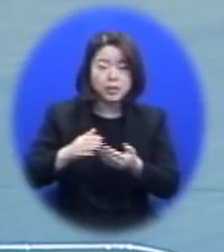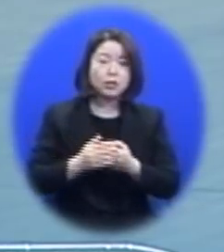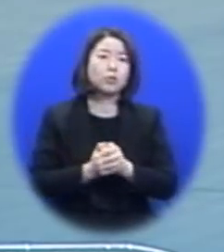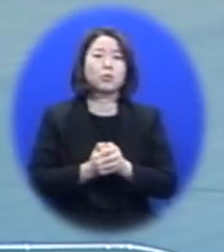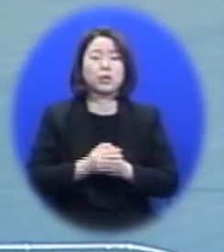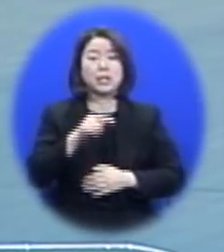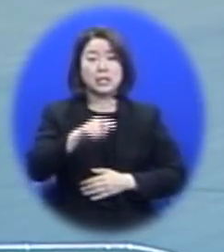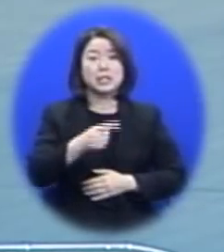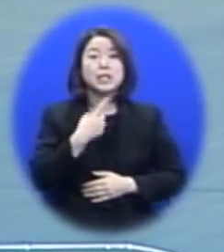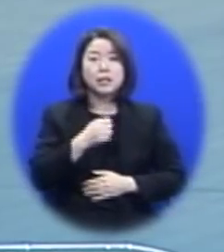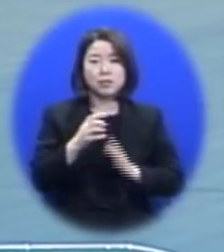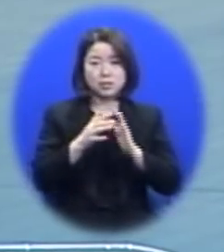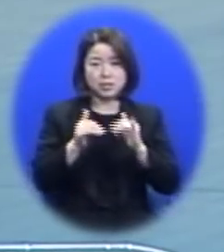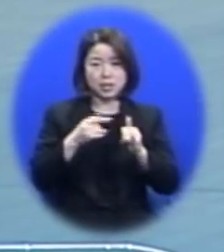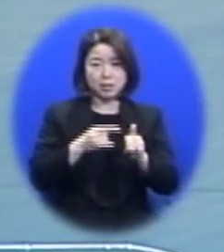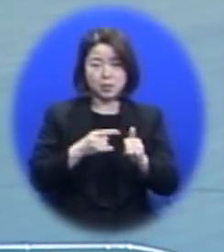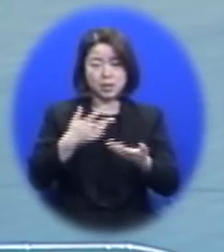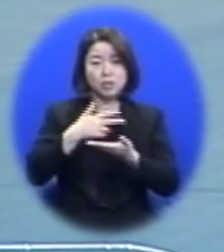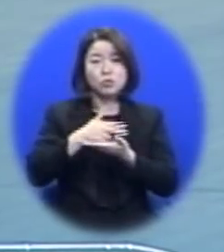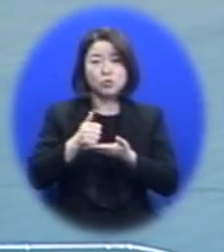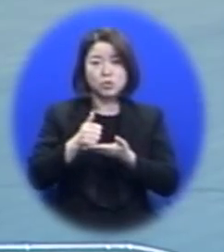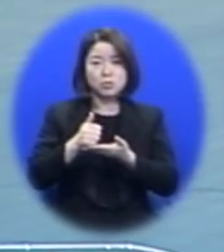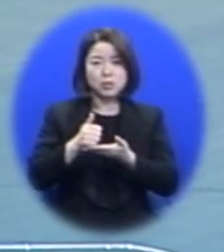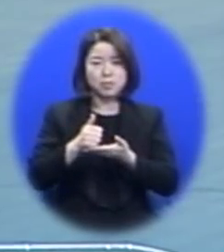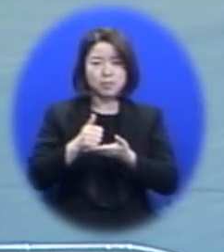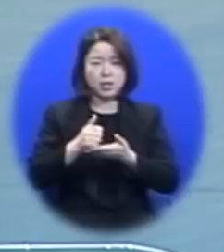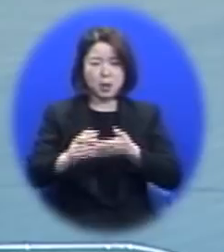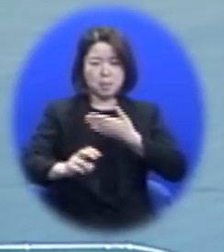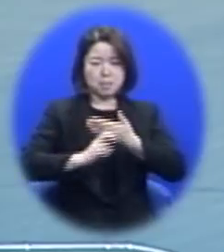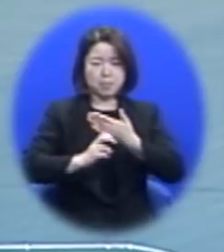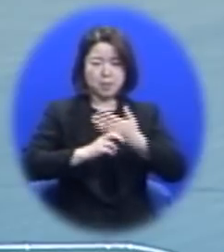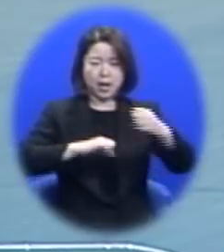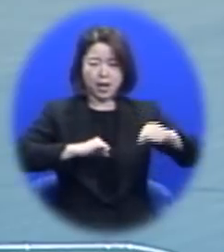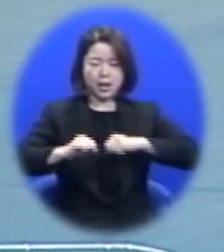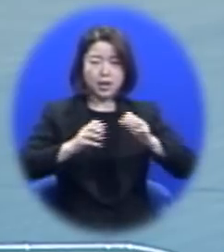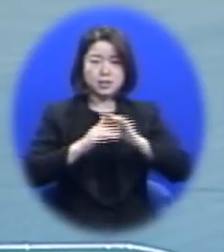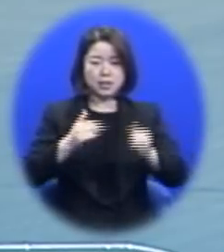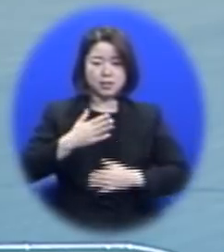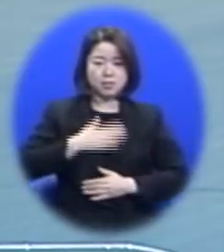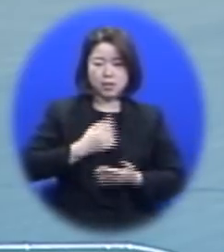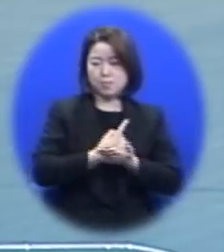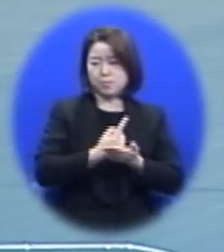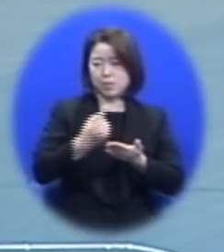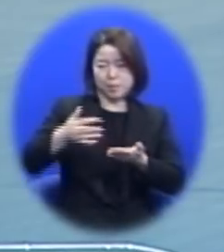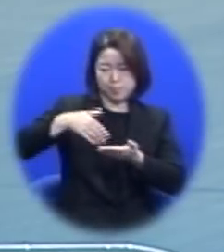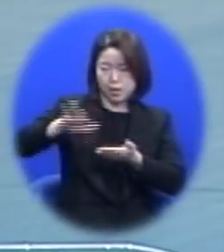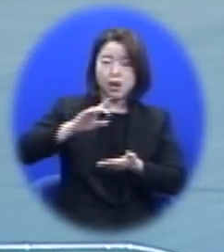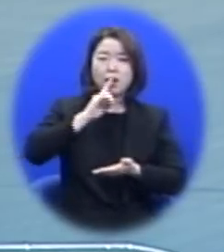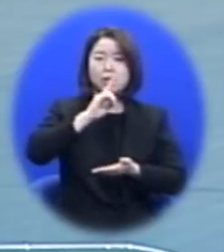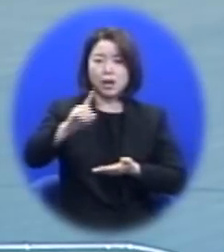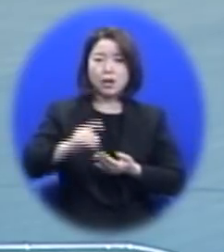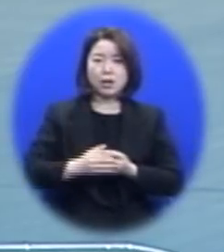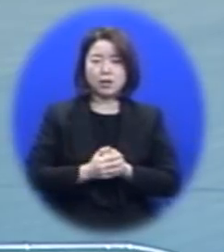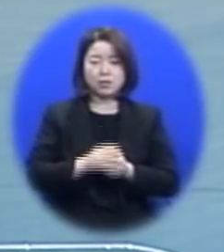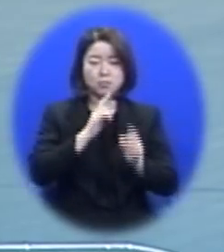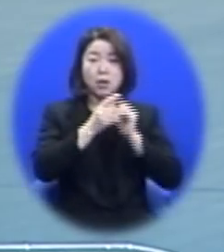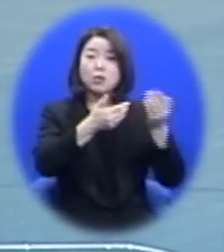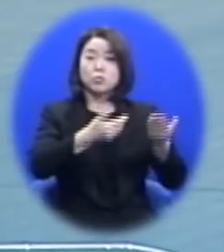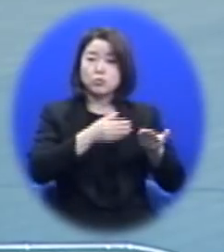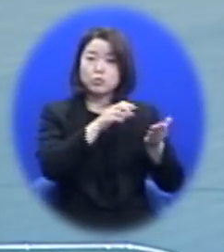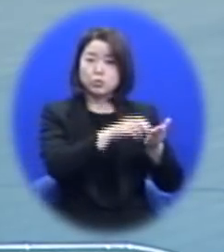그러던 사람들에게 주님은 불법을 행하는 자들아 내게서 떠나가라 하리라, 그렇게